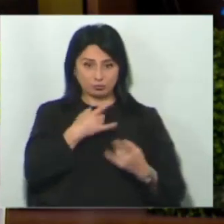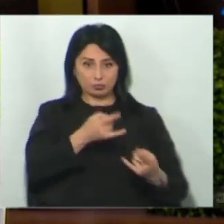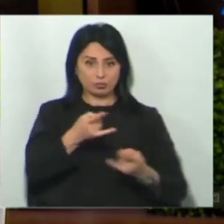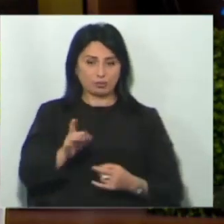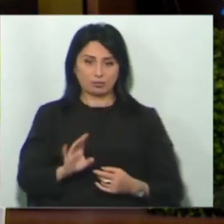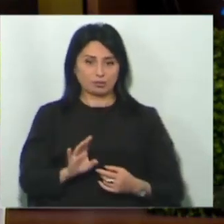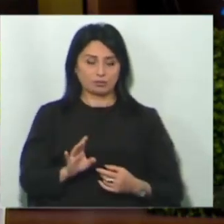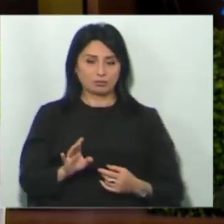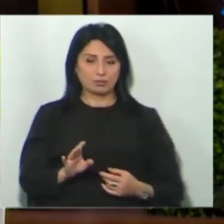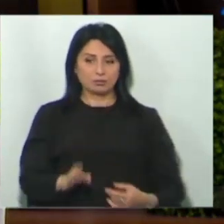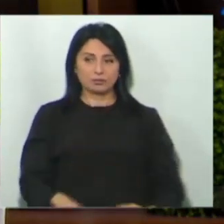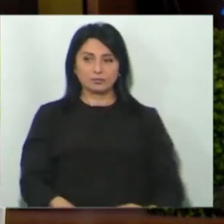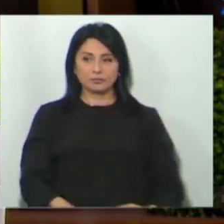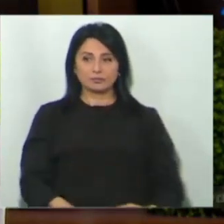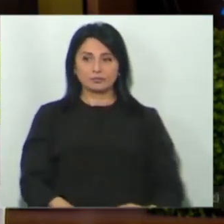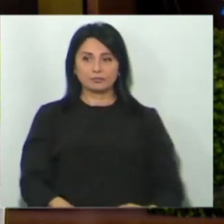თავს არ